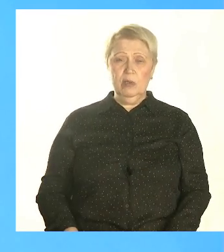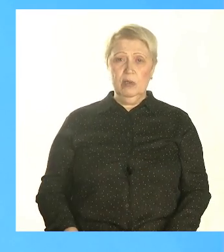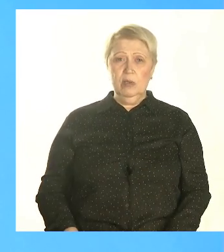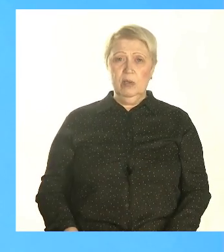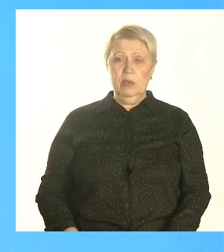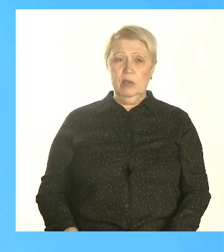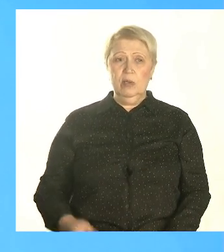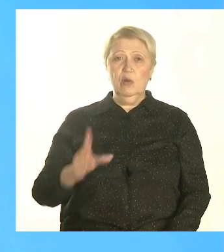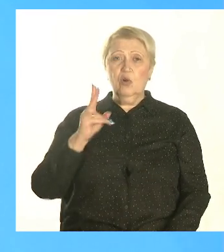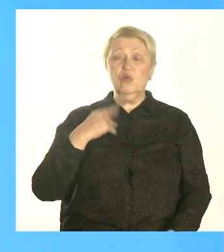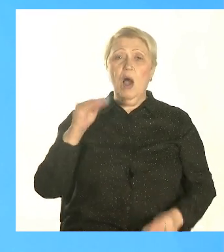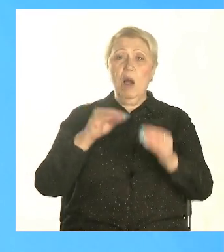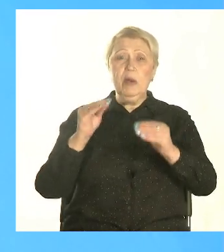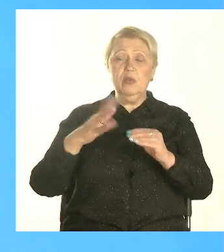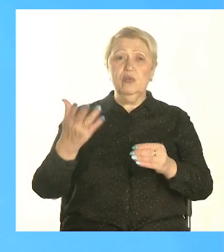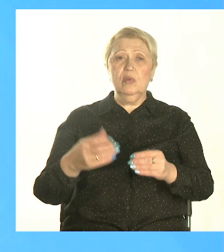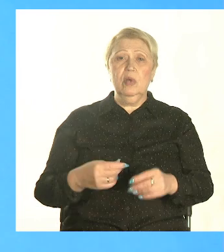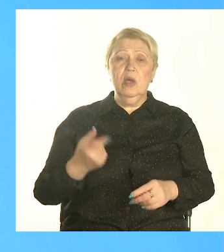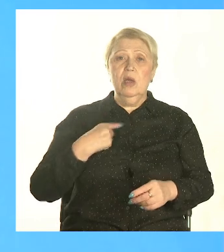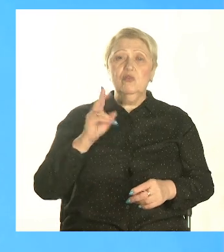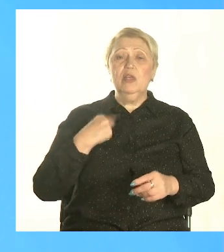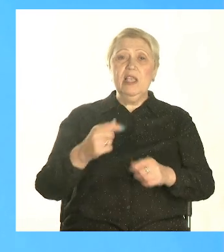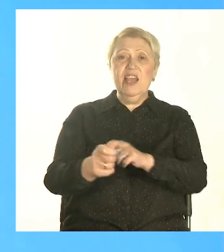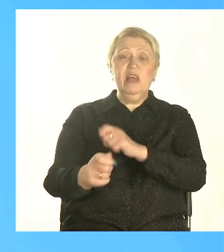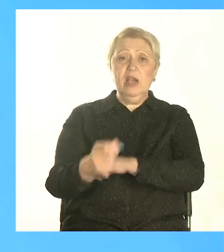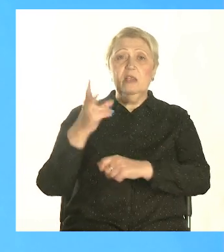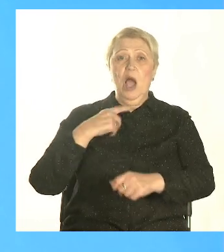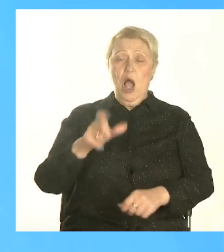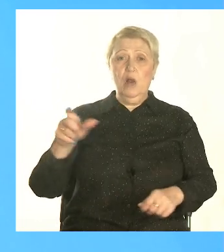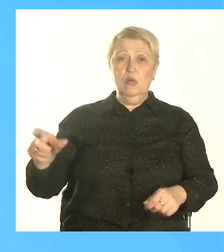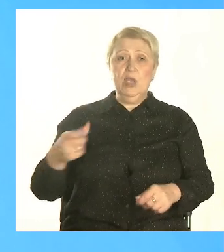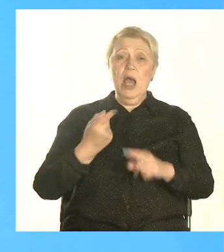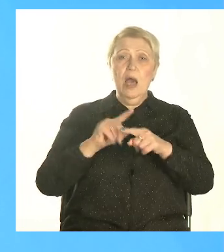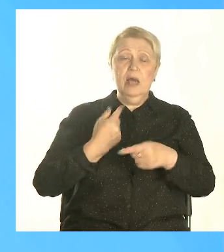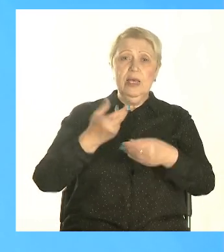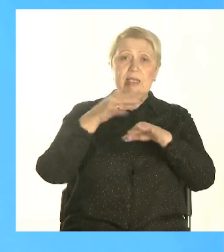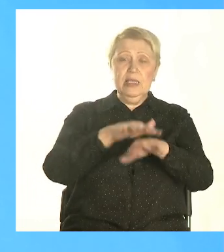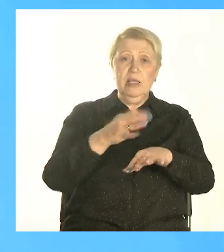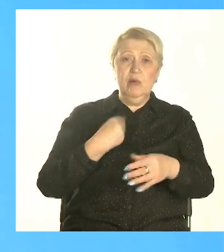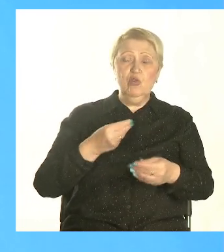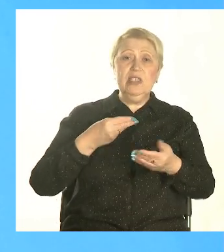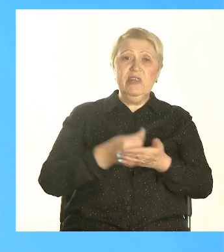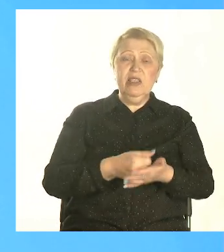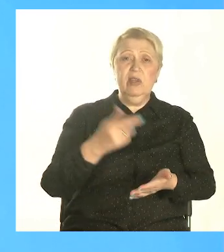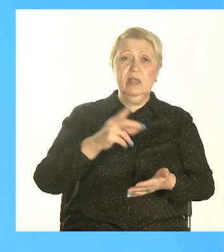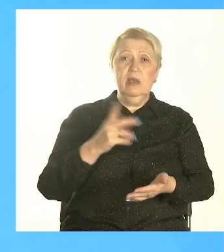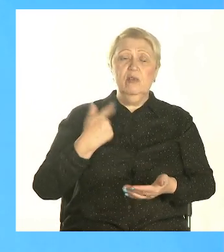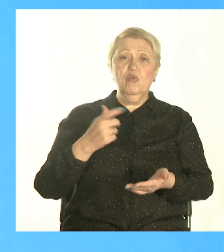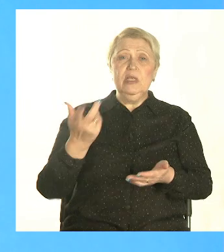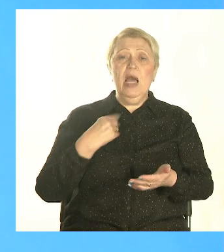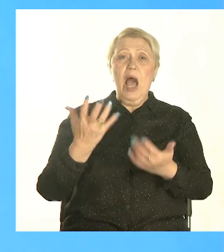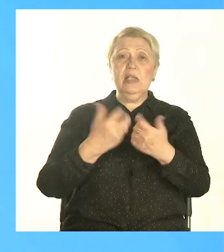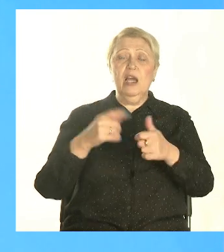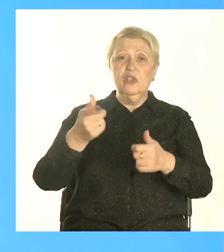образуют мусор, да, отходы, это не квадраты, да, а люди. Соответственно, система предполагает, что выставлять плату от количества зарегистрированных и